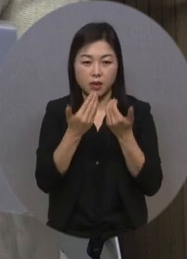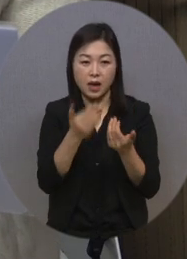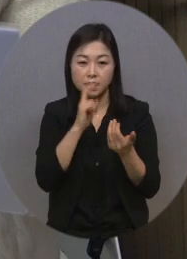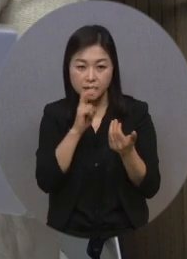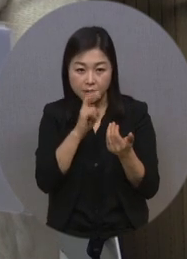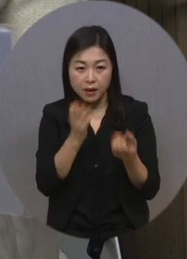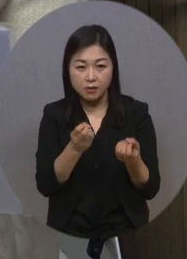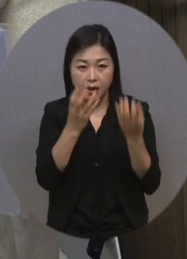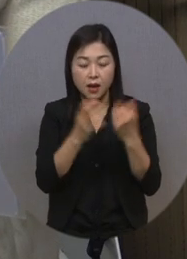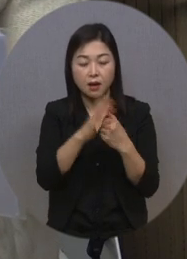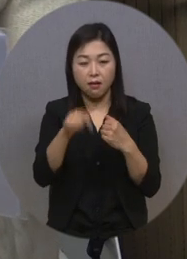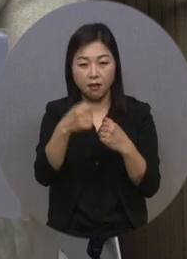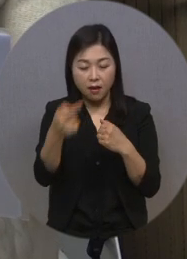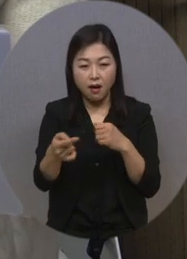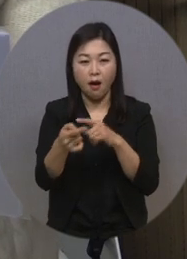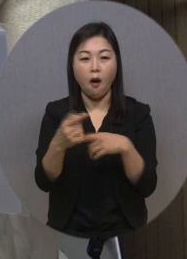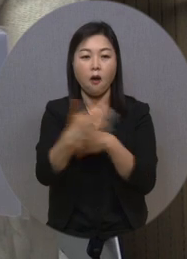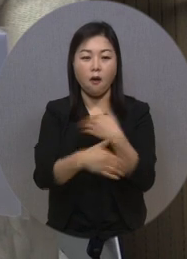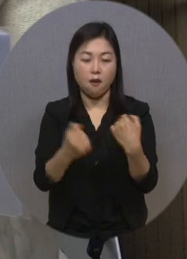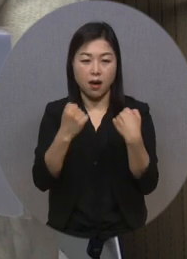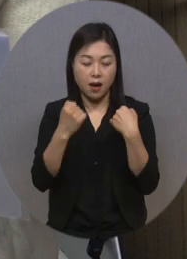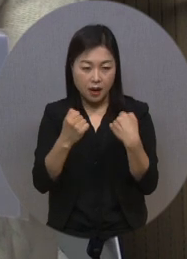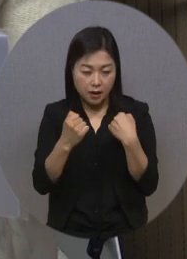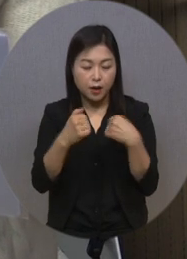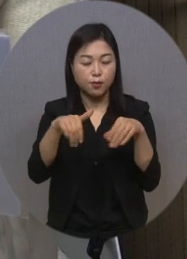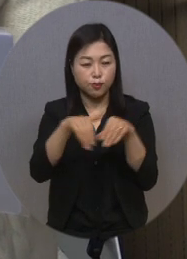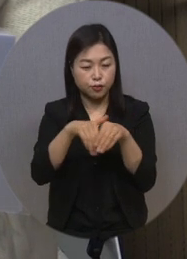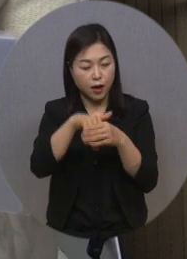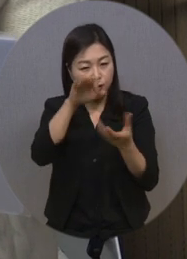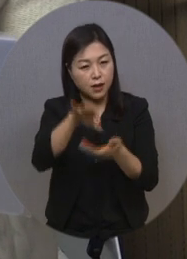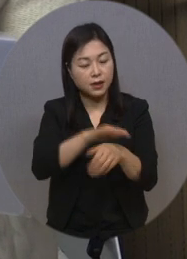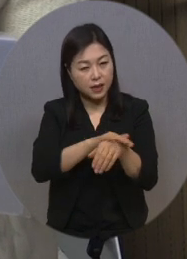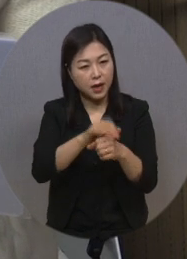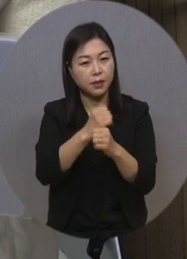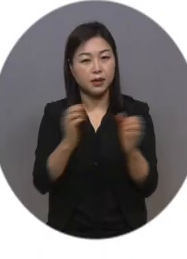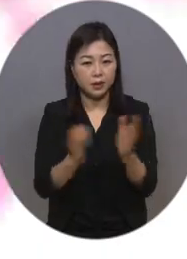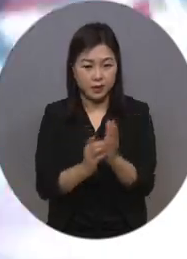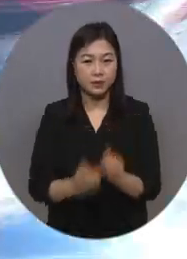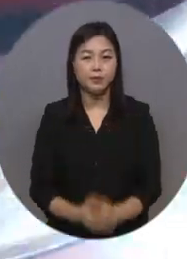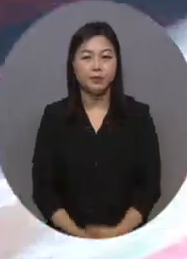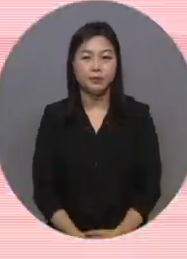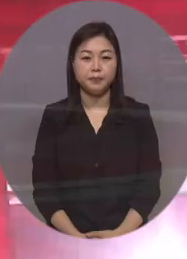다음 세대를 만들어가는 시간이었습니다. 복지TV 경기방송 정선입니다.